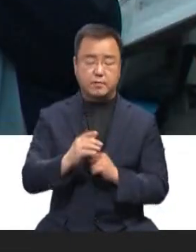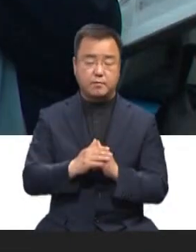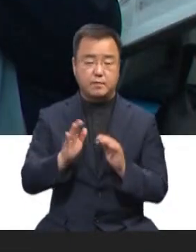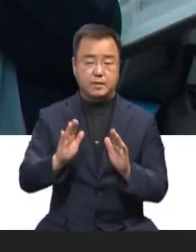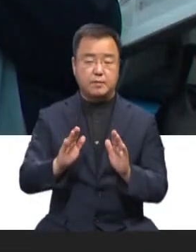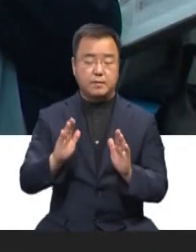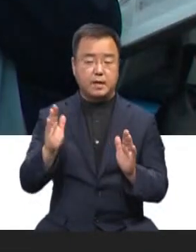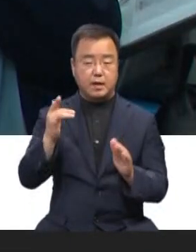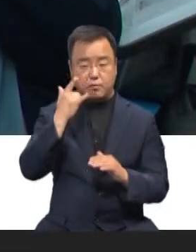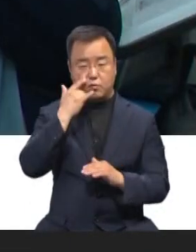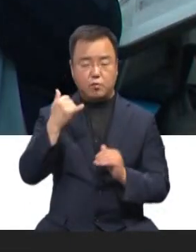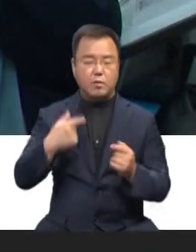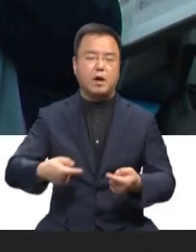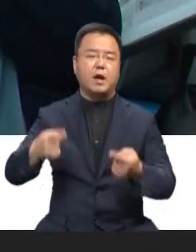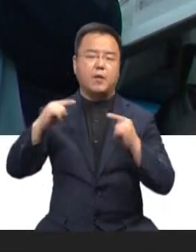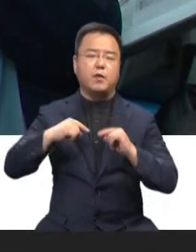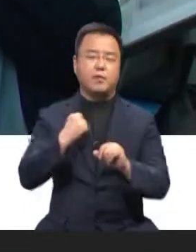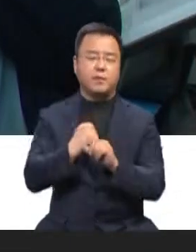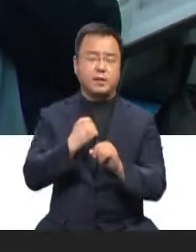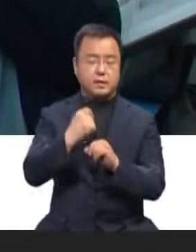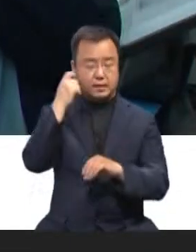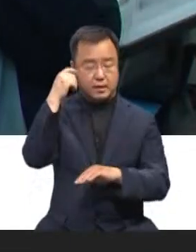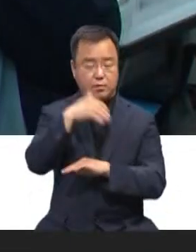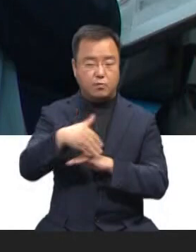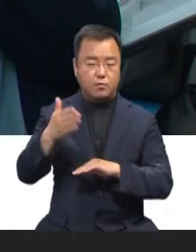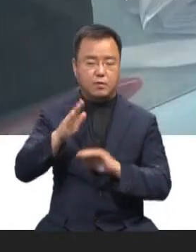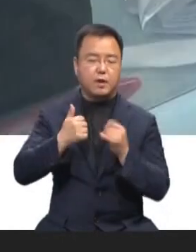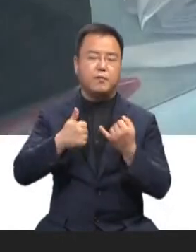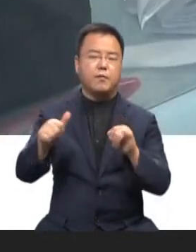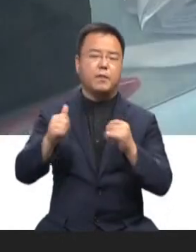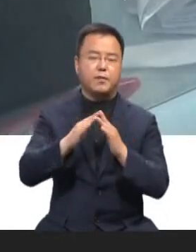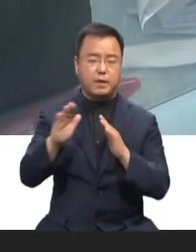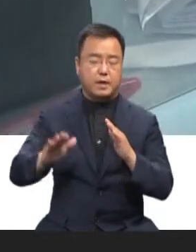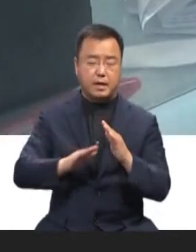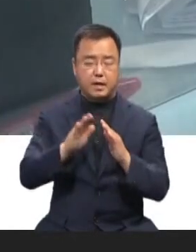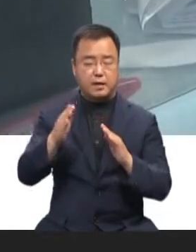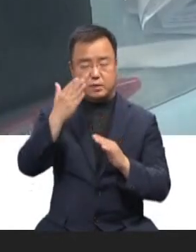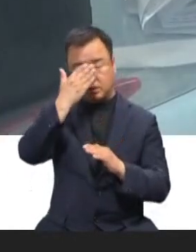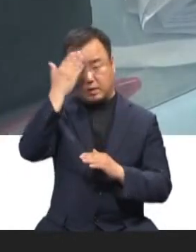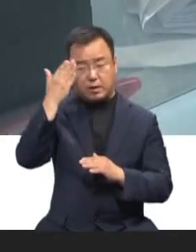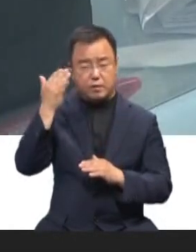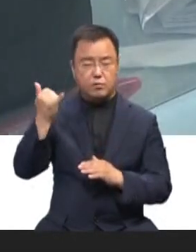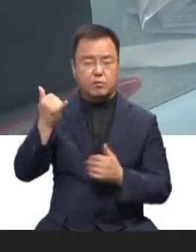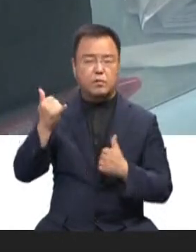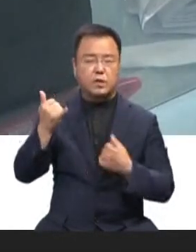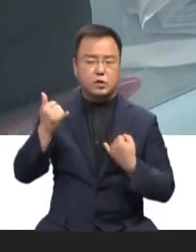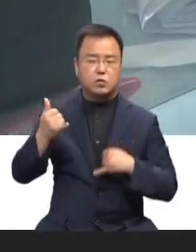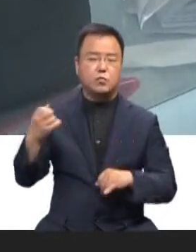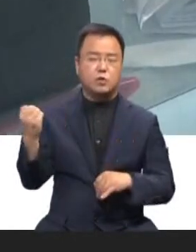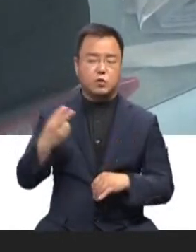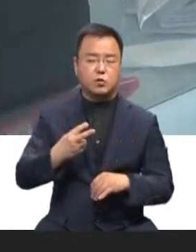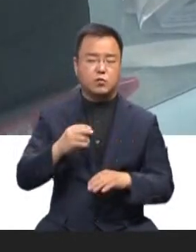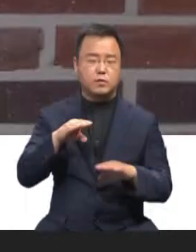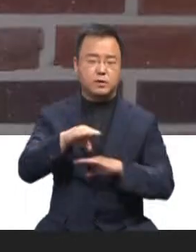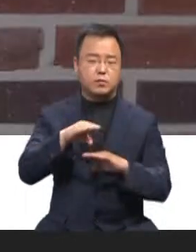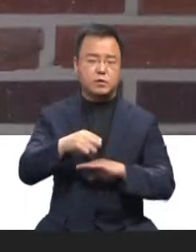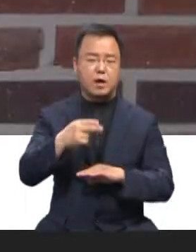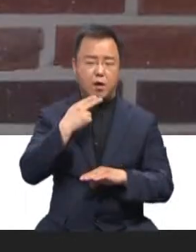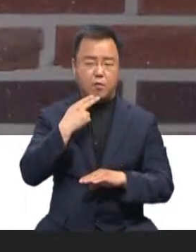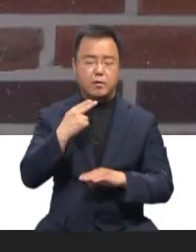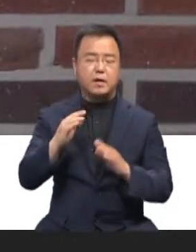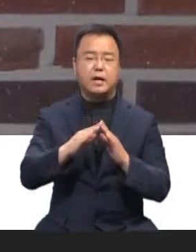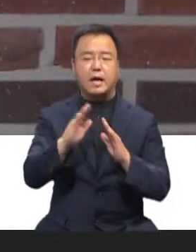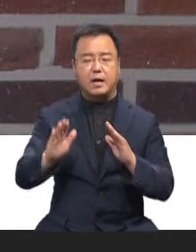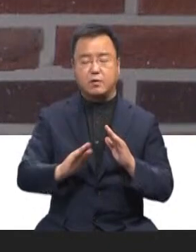참여를 이끌어 낸다는 계획인데 맞벌이가 정도 있고요 조손 가정 이라든지 또 자동차 이동 수단이 없는 가정도 있을 수 있잖아요